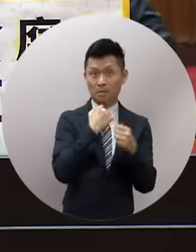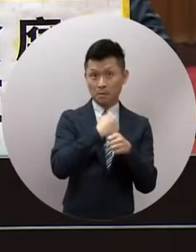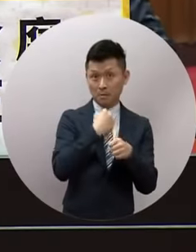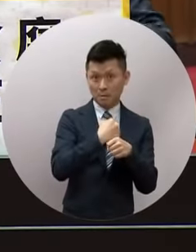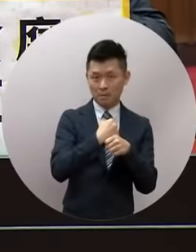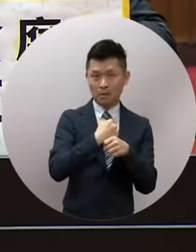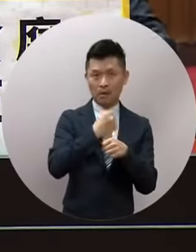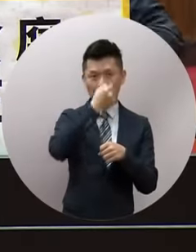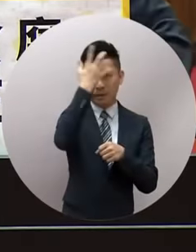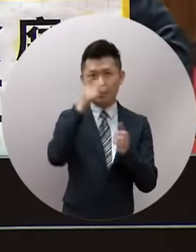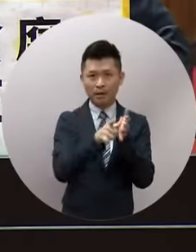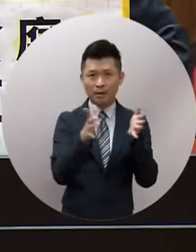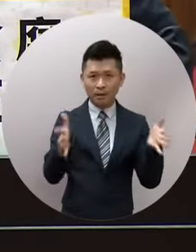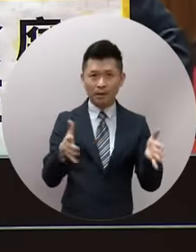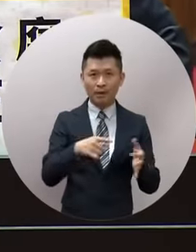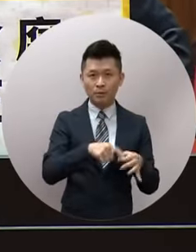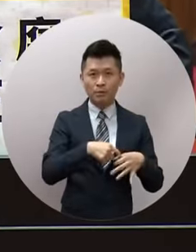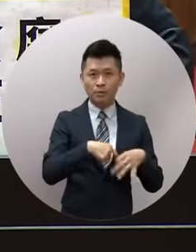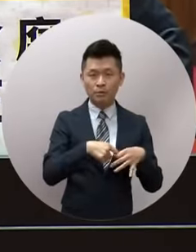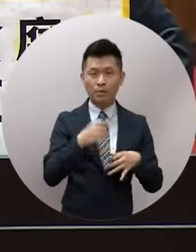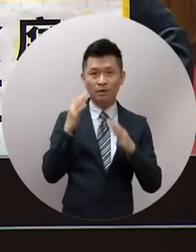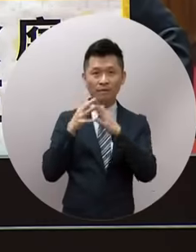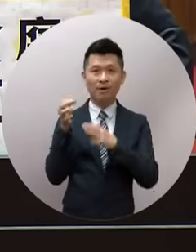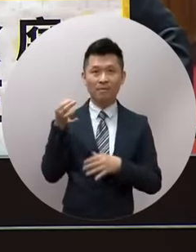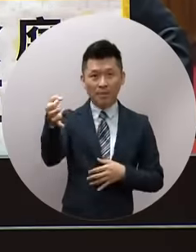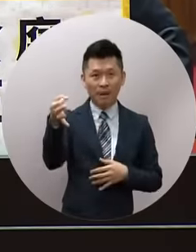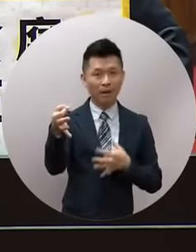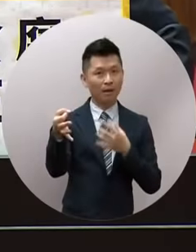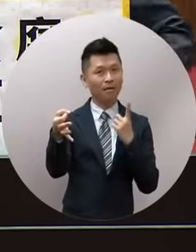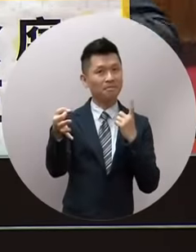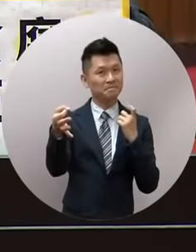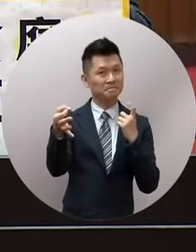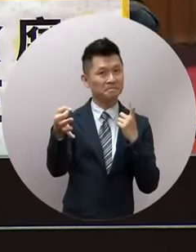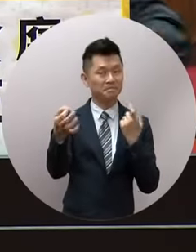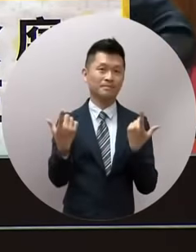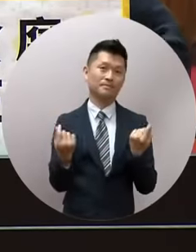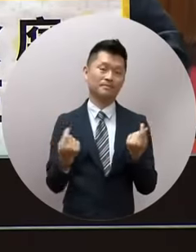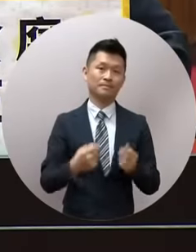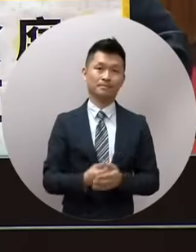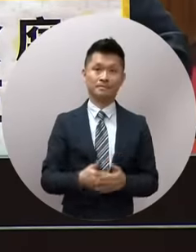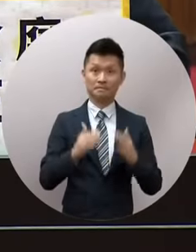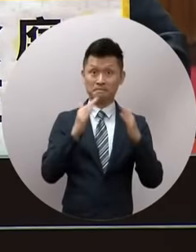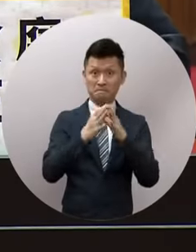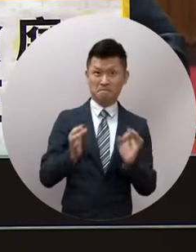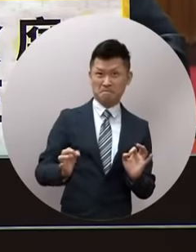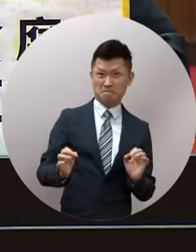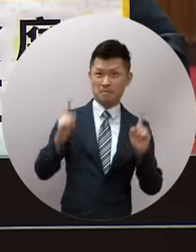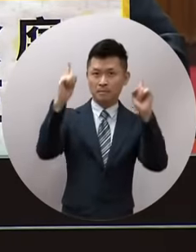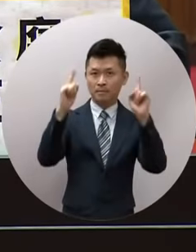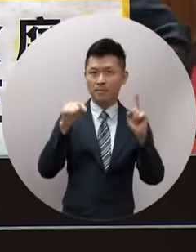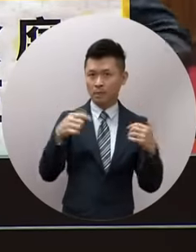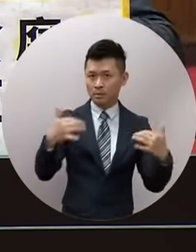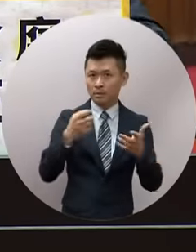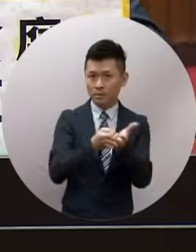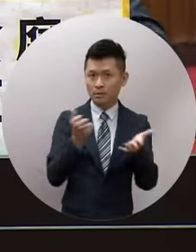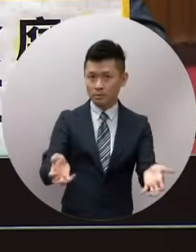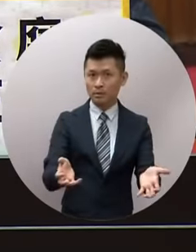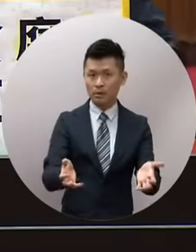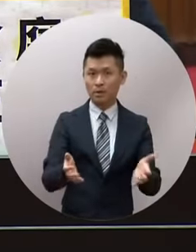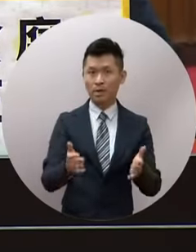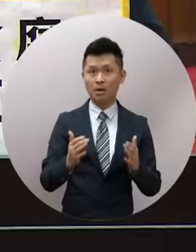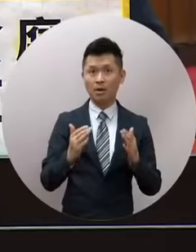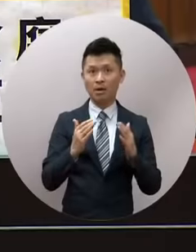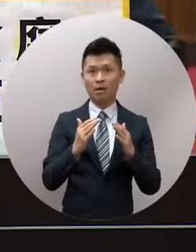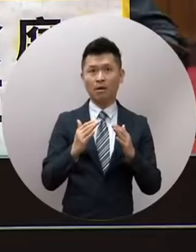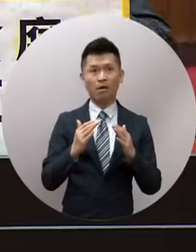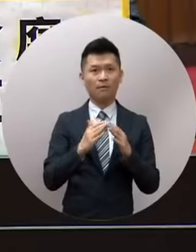在他年轻的时候也很难买一间房子呢。好，所以这个房子的问题是很严重的。对，公房价高